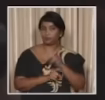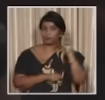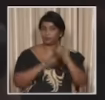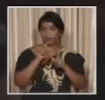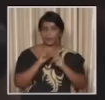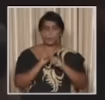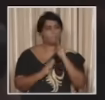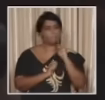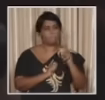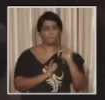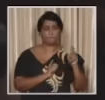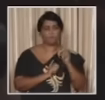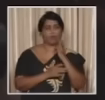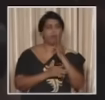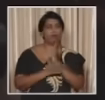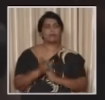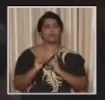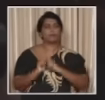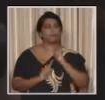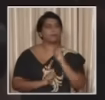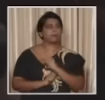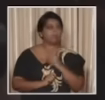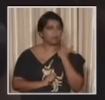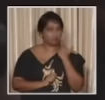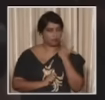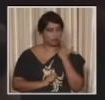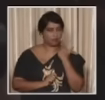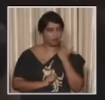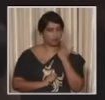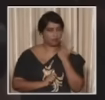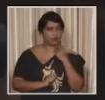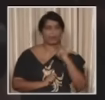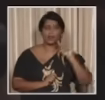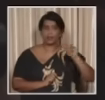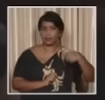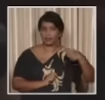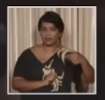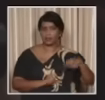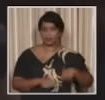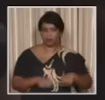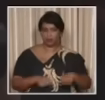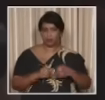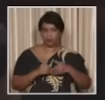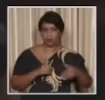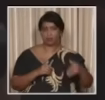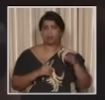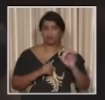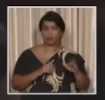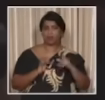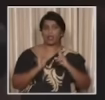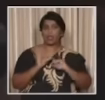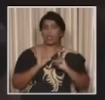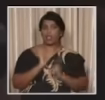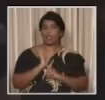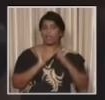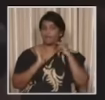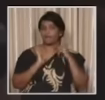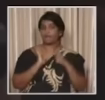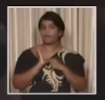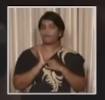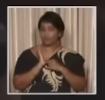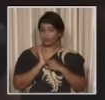පිරිසකට ගෙවලා තියෙනවා, තව පිරිසකට ගෙවලා නැහැ. එතකොට දැන් හෙට අනිද්දා මේ දවස්වල තියෙන උසස් පෙළ